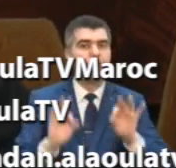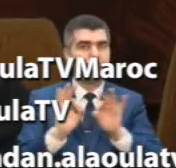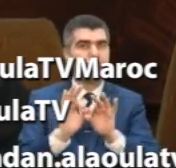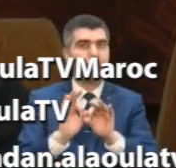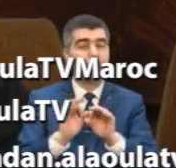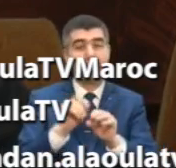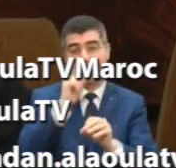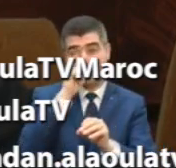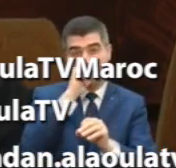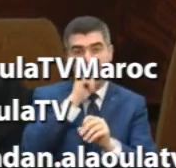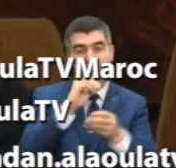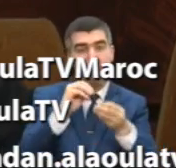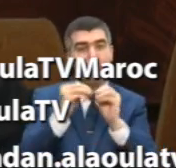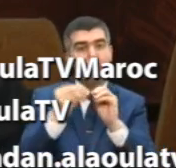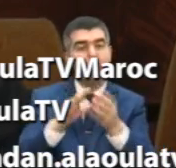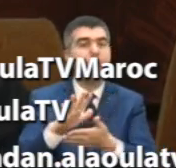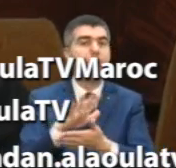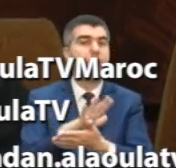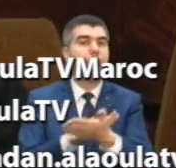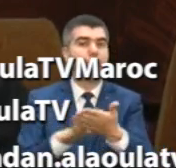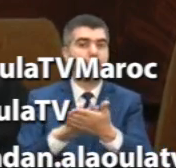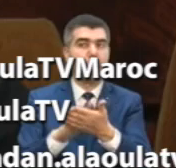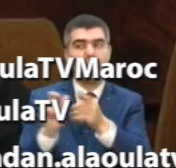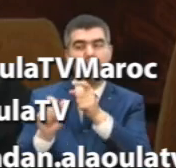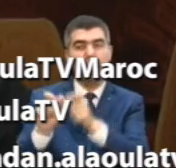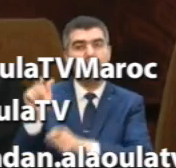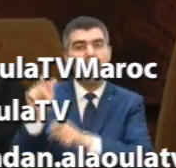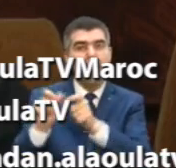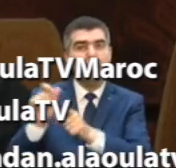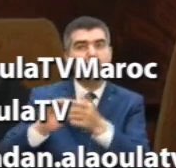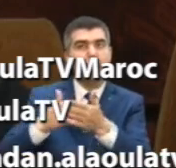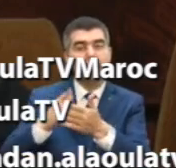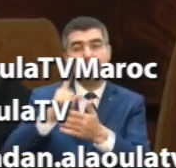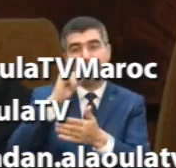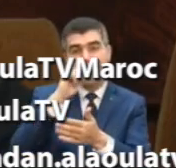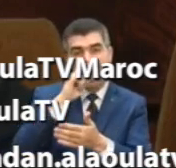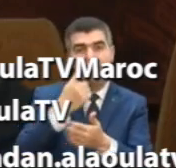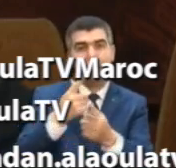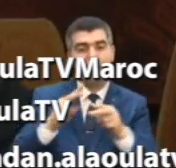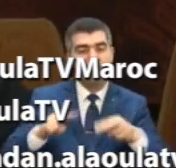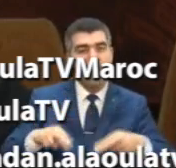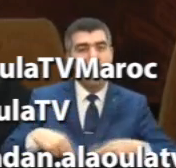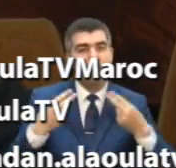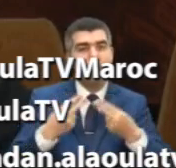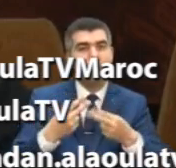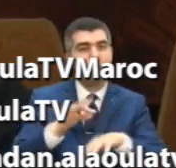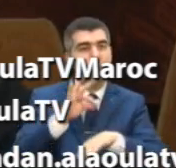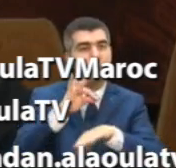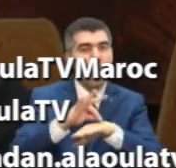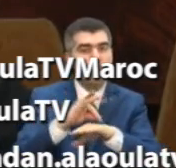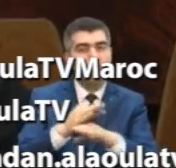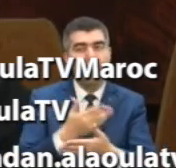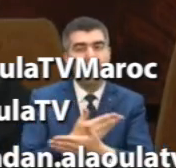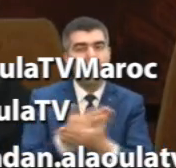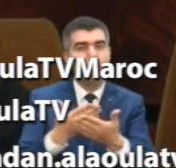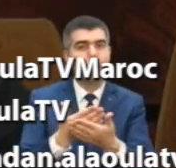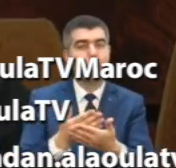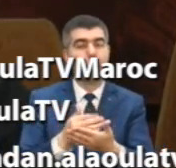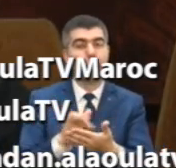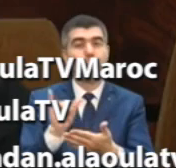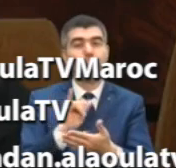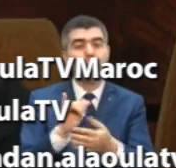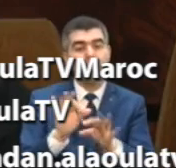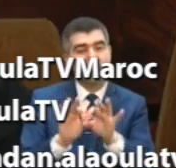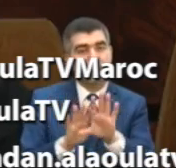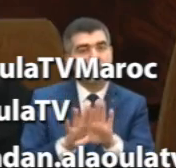كابوسا حقيقيا بالنسبة للساكنة بما تحمل من مخاطر على حياتهم الصحية. فما هي التدابير المتخذة